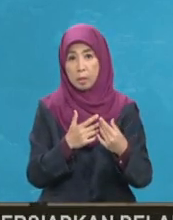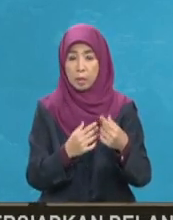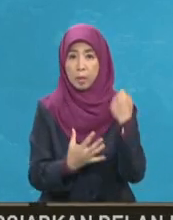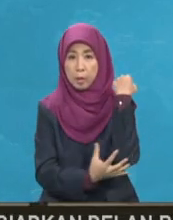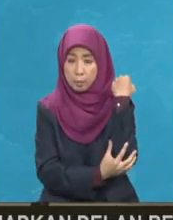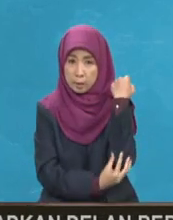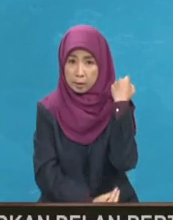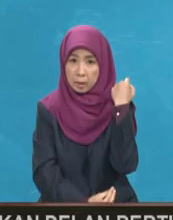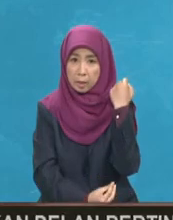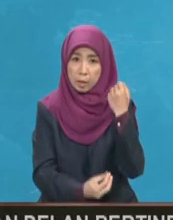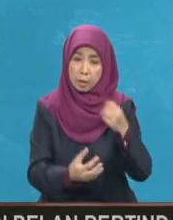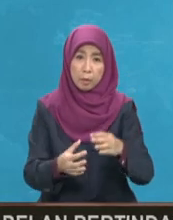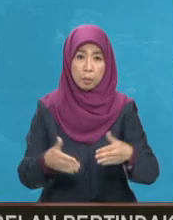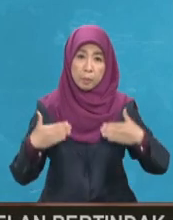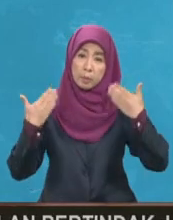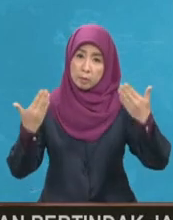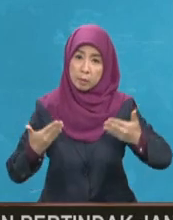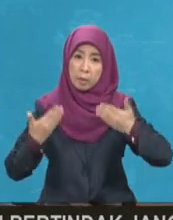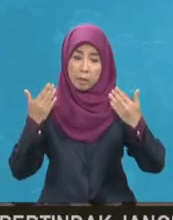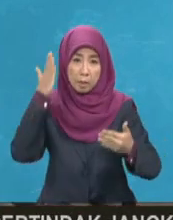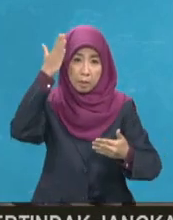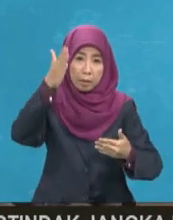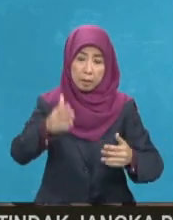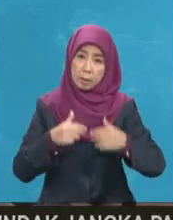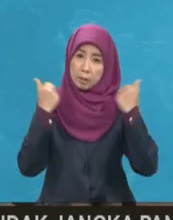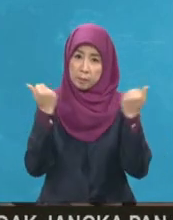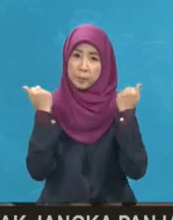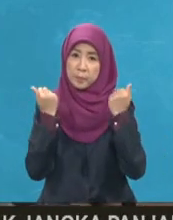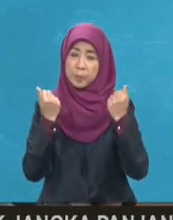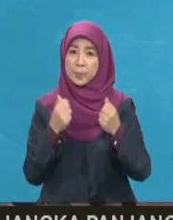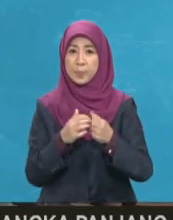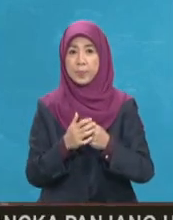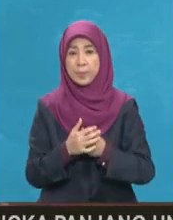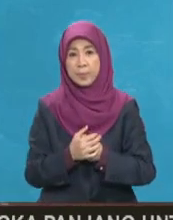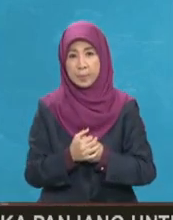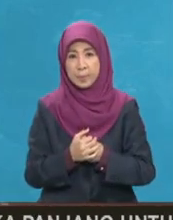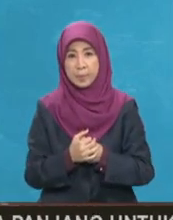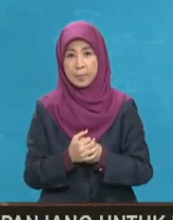berkemampuan dalam berkongsi kegembiraan menyambut kedatangan Idul Fitri